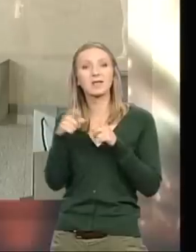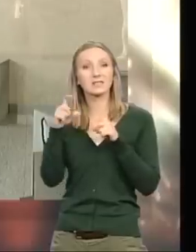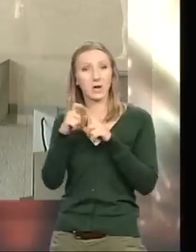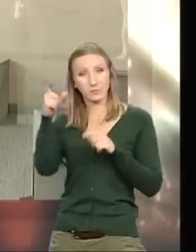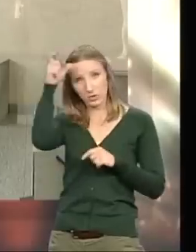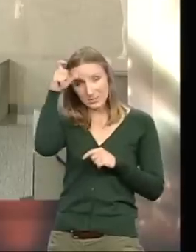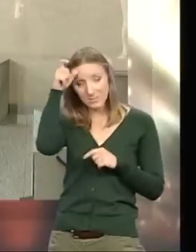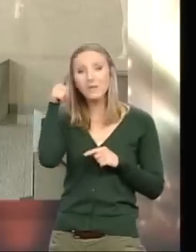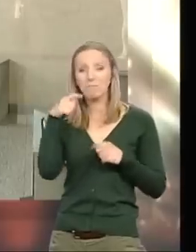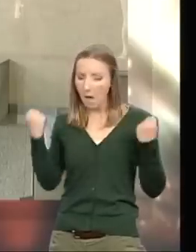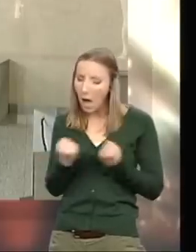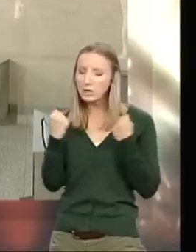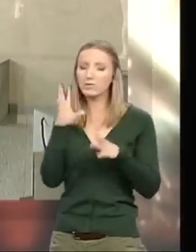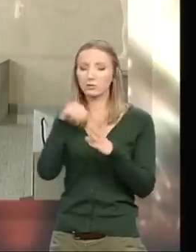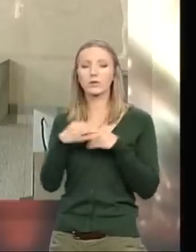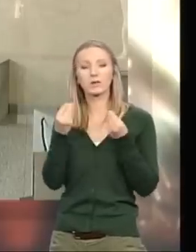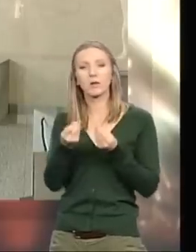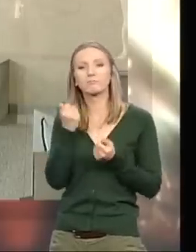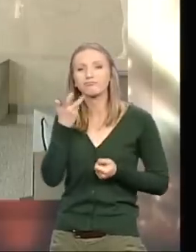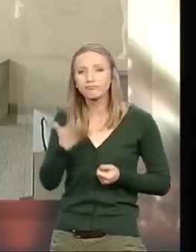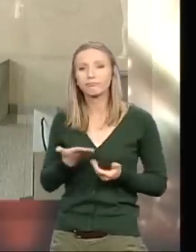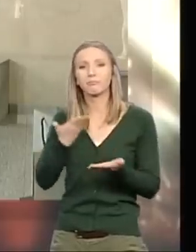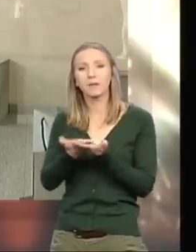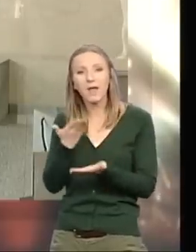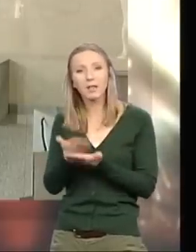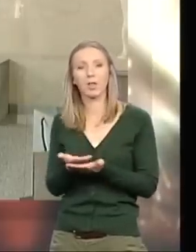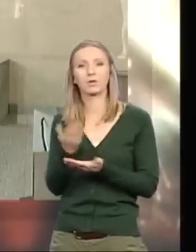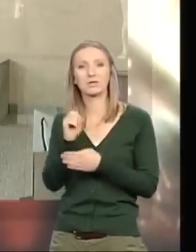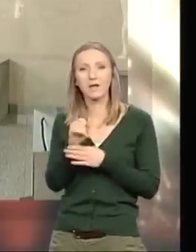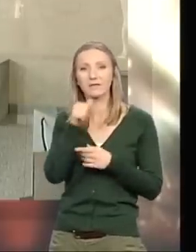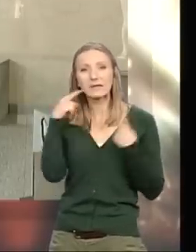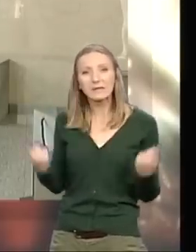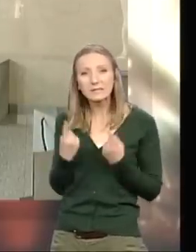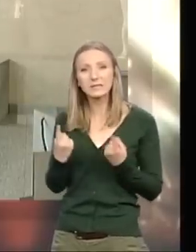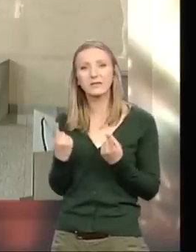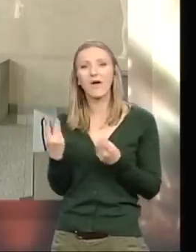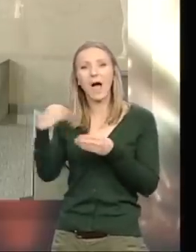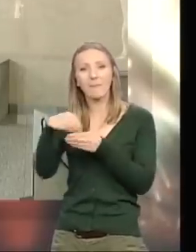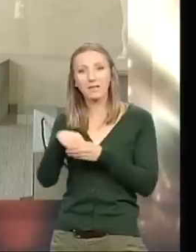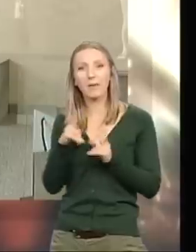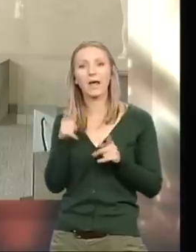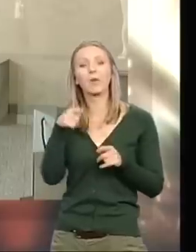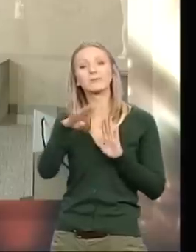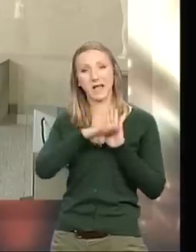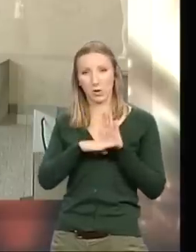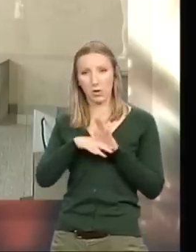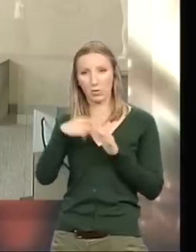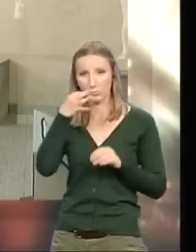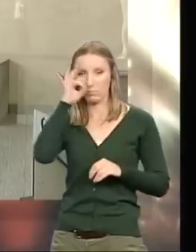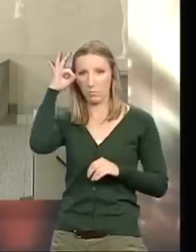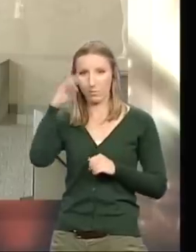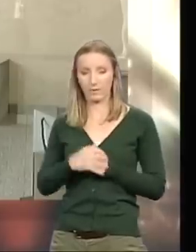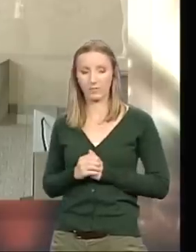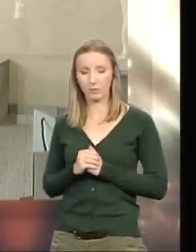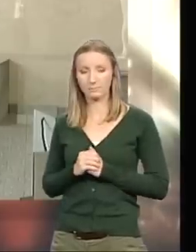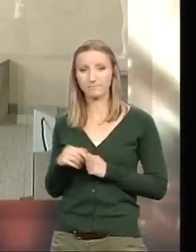učestvovao, dajući brojne sugestije, predloge i inicijative za manmane kako bi se taj zakon popravio. I ja